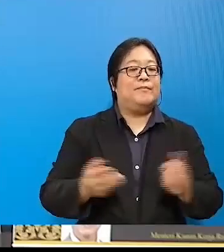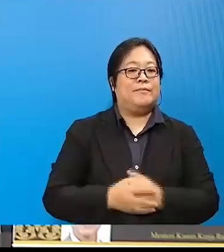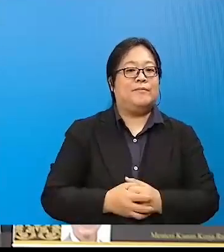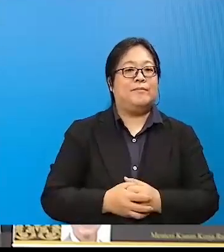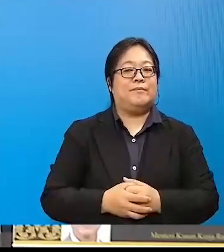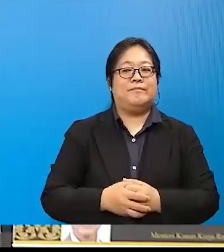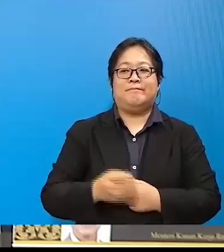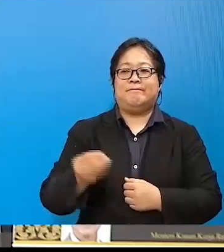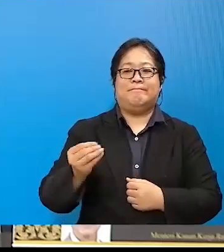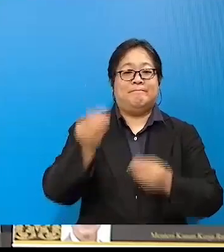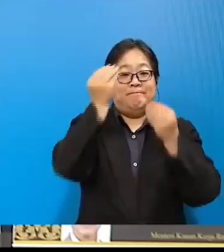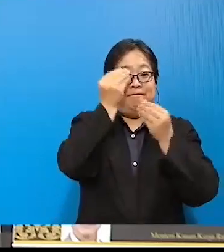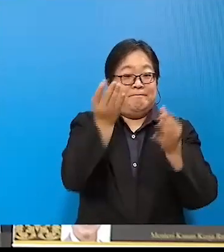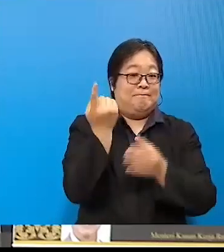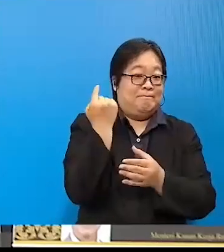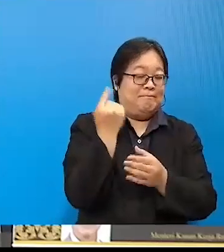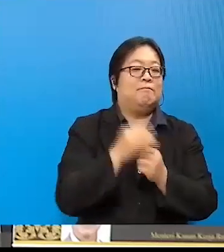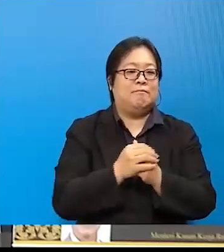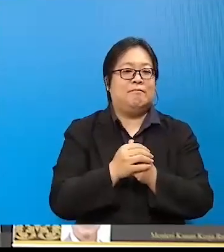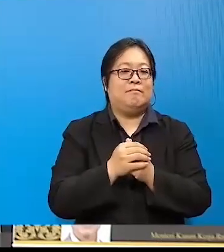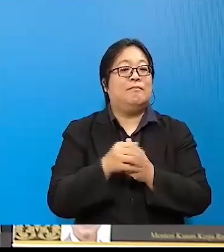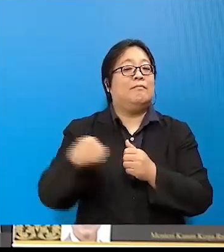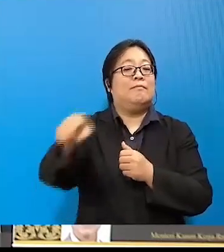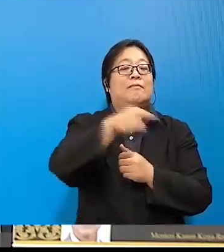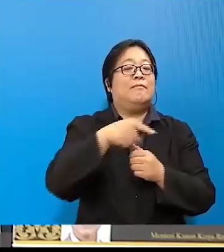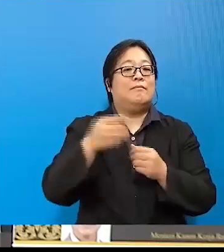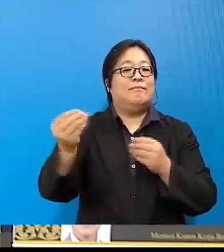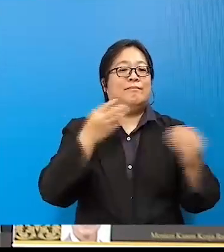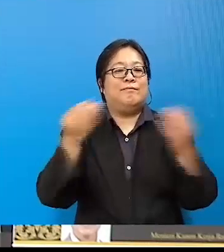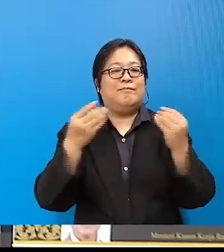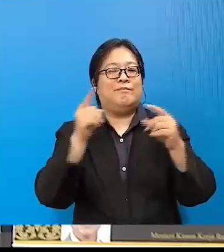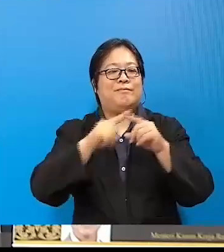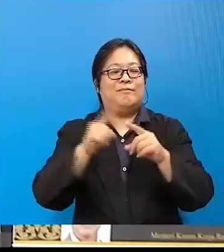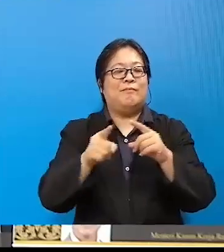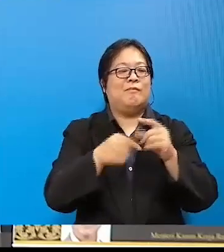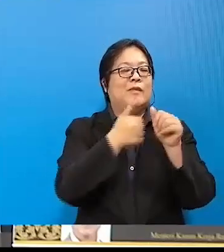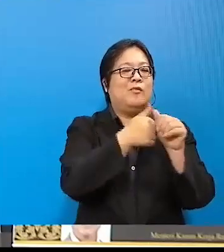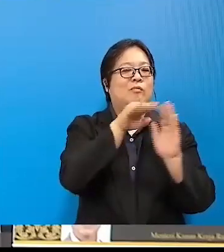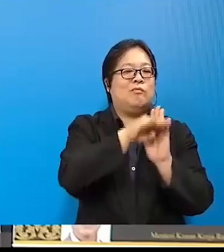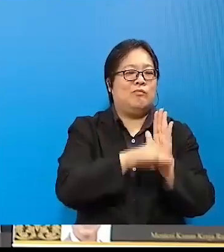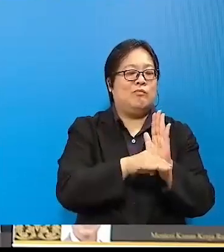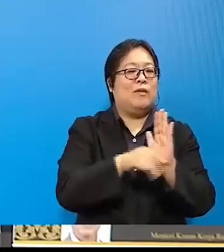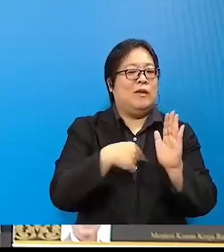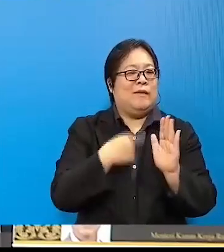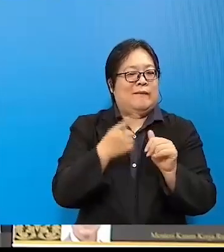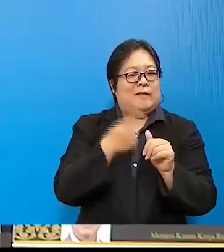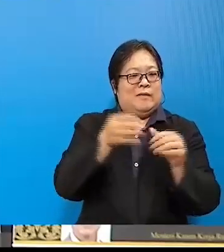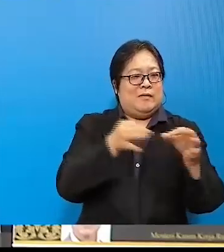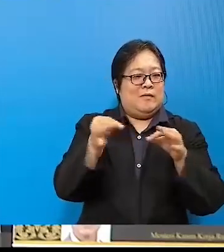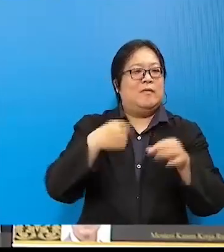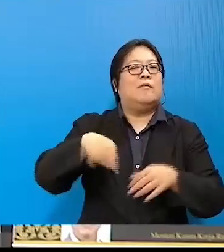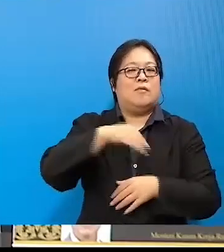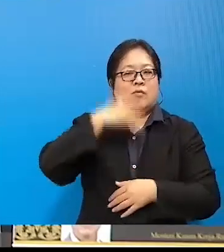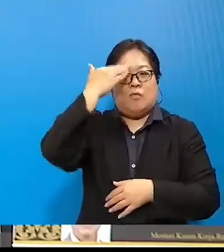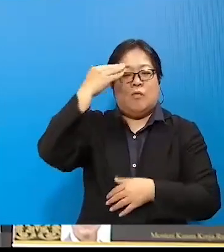maklumkan sementara tadi, perkara ini dibuat mengambil kira pelbagai faktor. Pertama sekali, ingin saya jelaskan bahawa kita